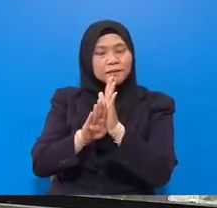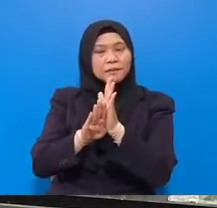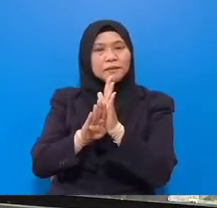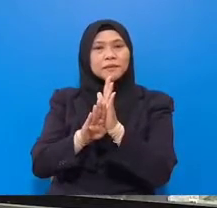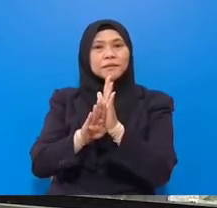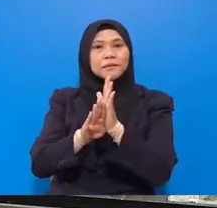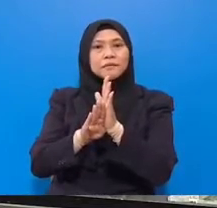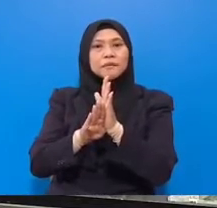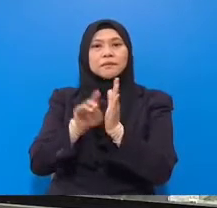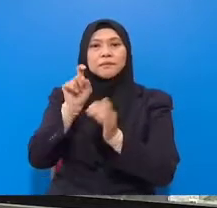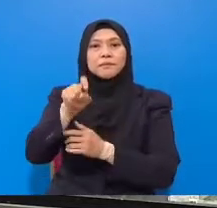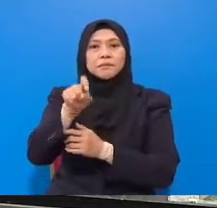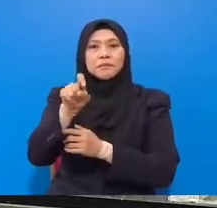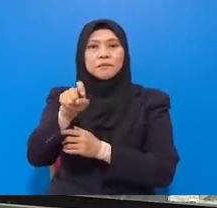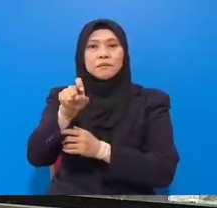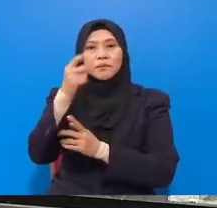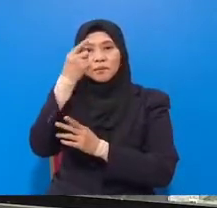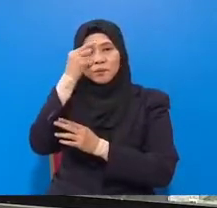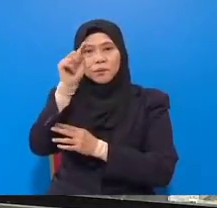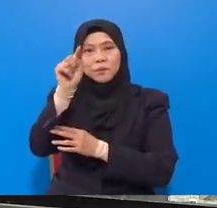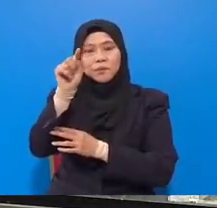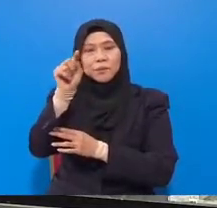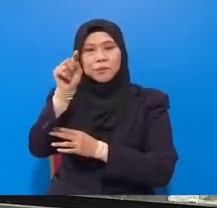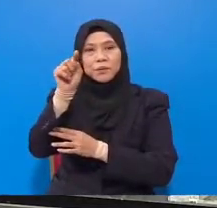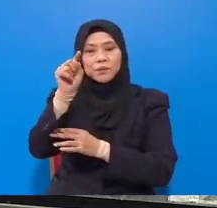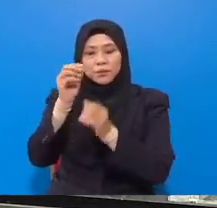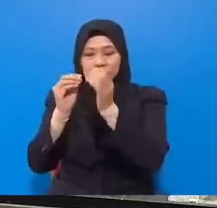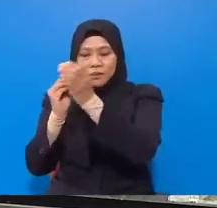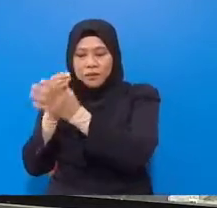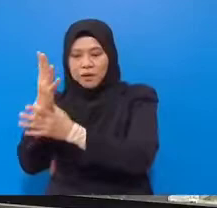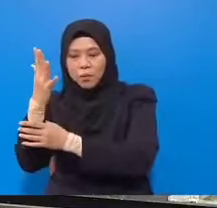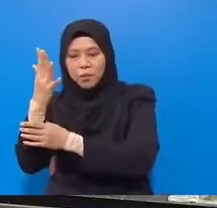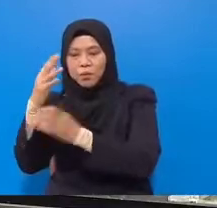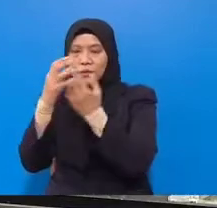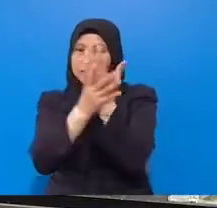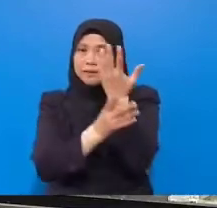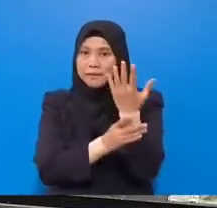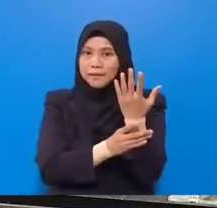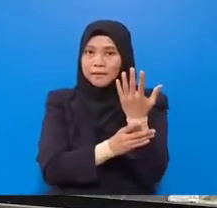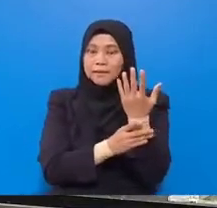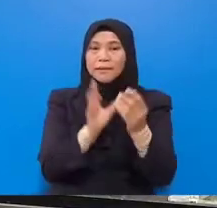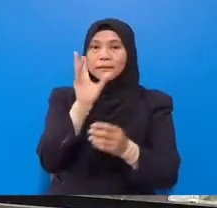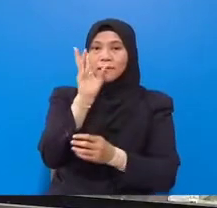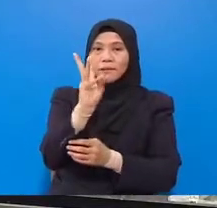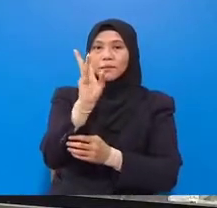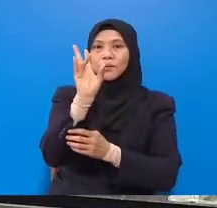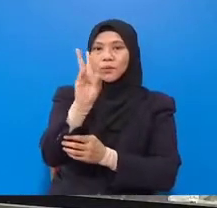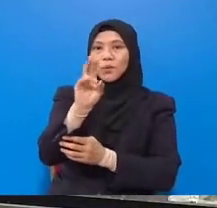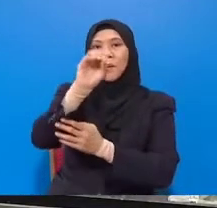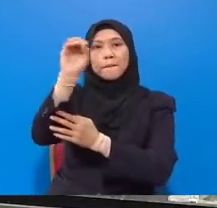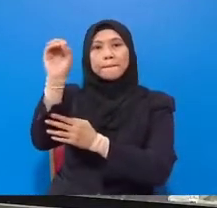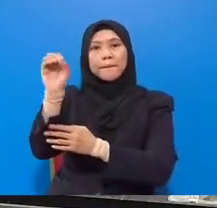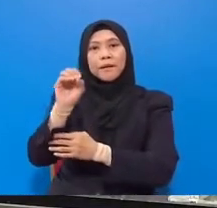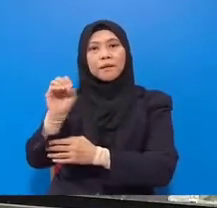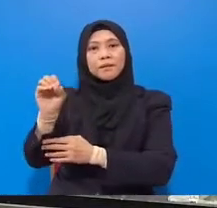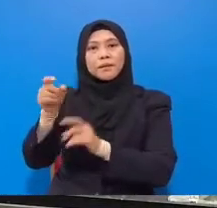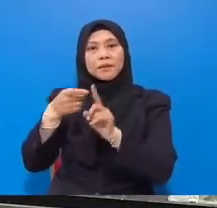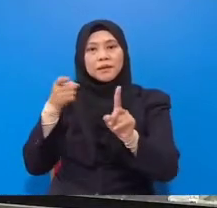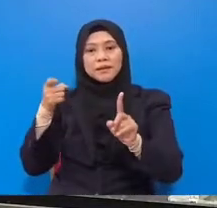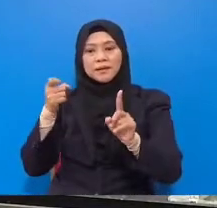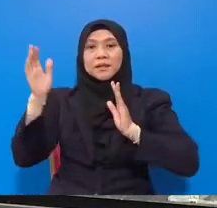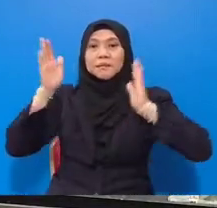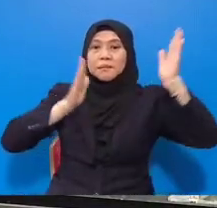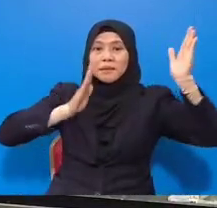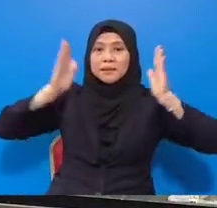yang diperlukan untuk sarung tangan dan 60 700 pula ialah daripada